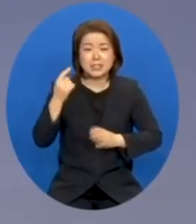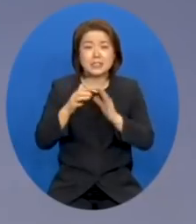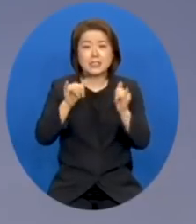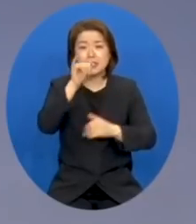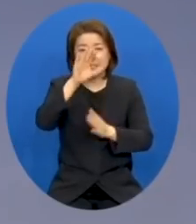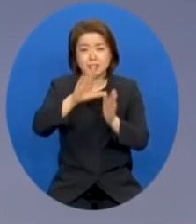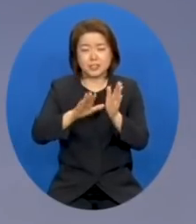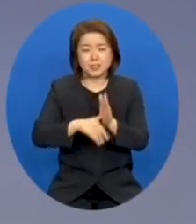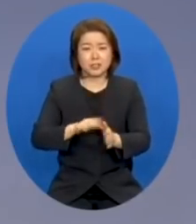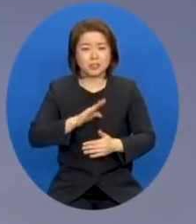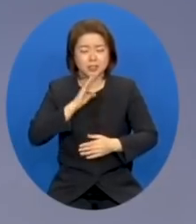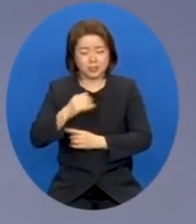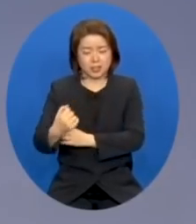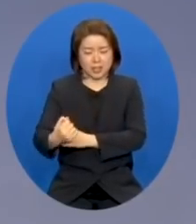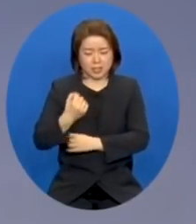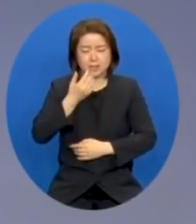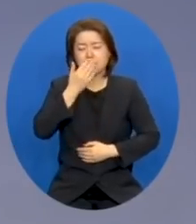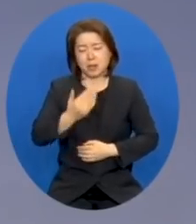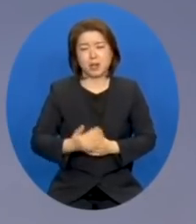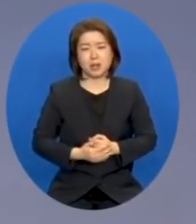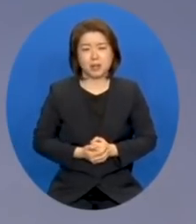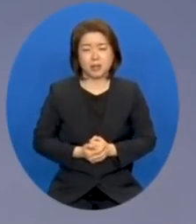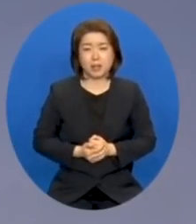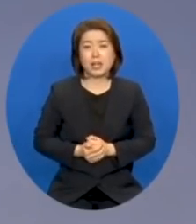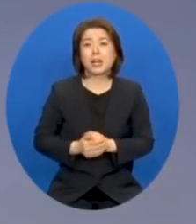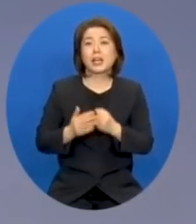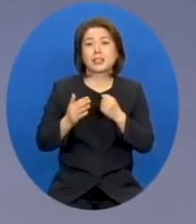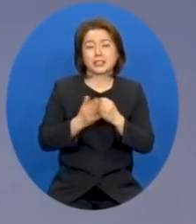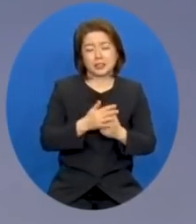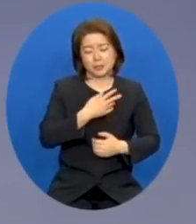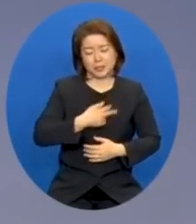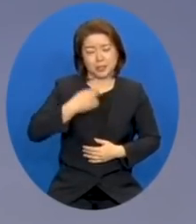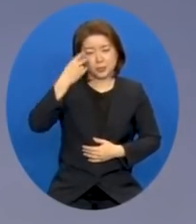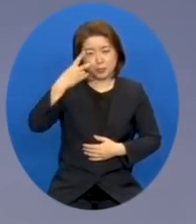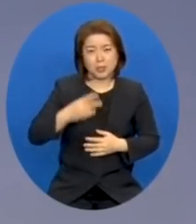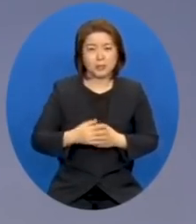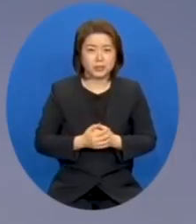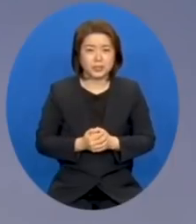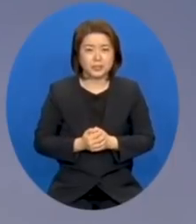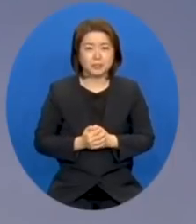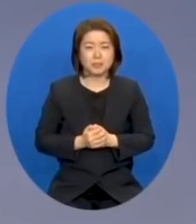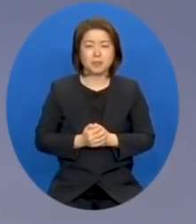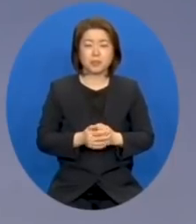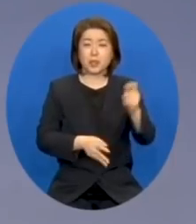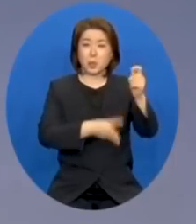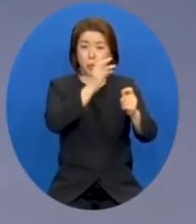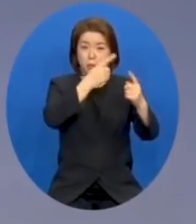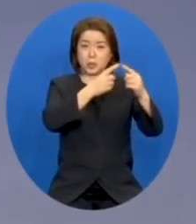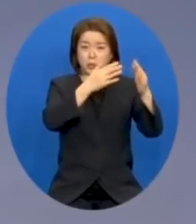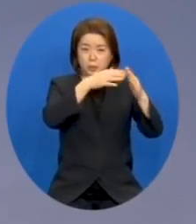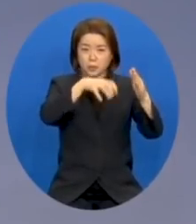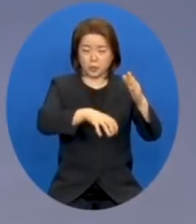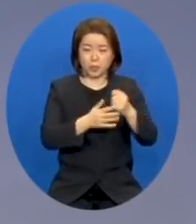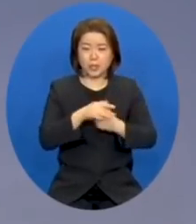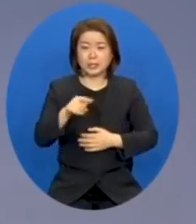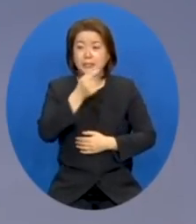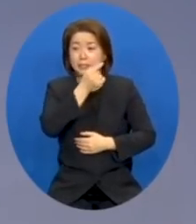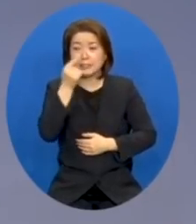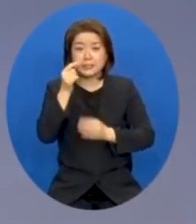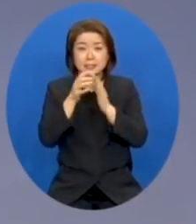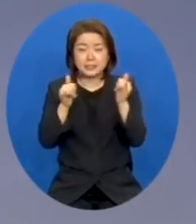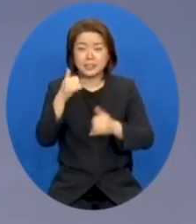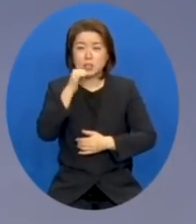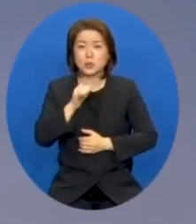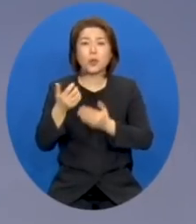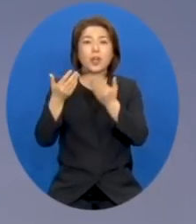능력인 겁니다 그래서인지 사도 바울은 고린도 교회의 그 증인을 소개하고